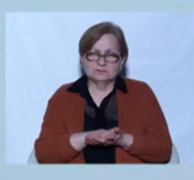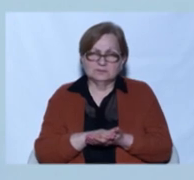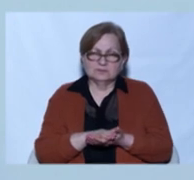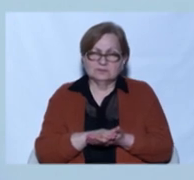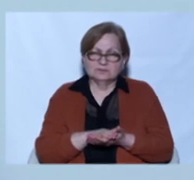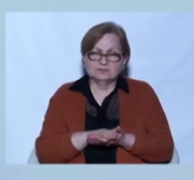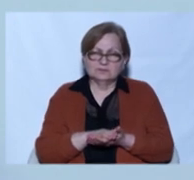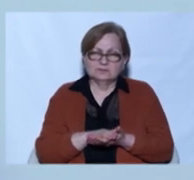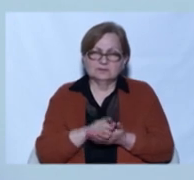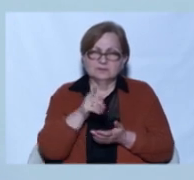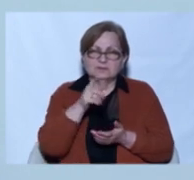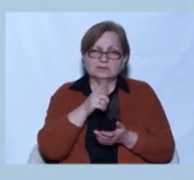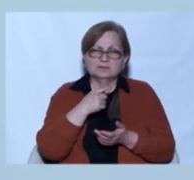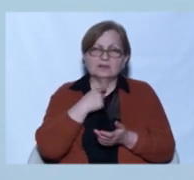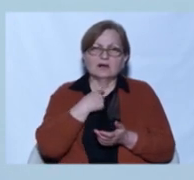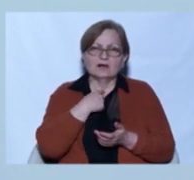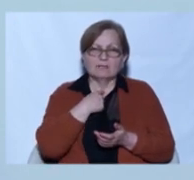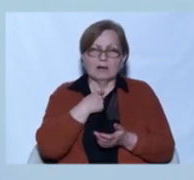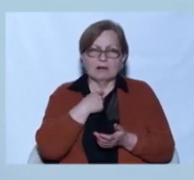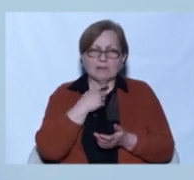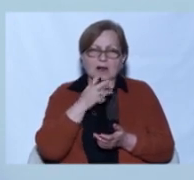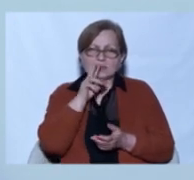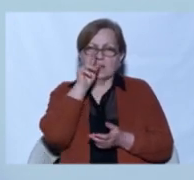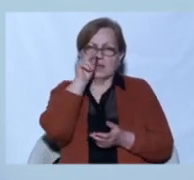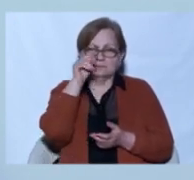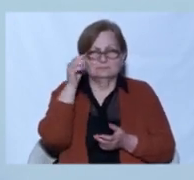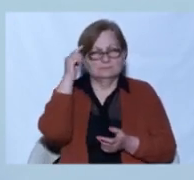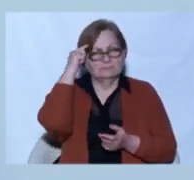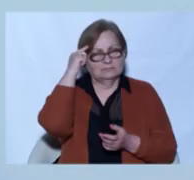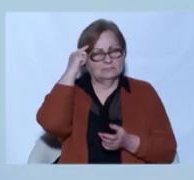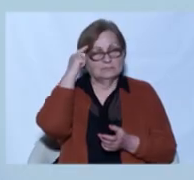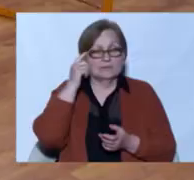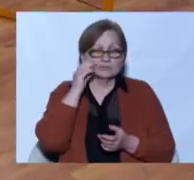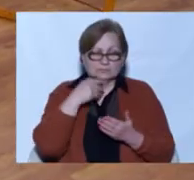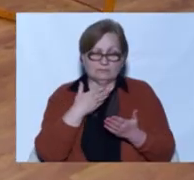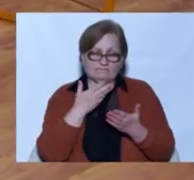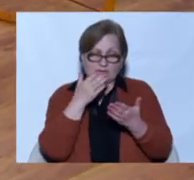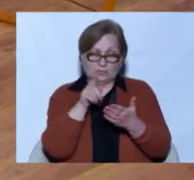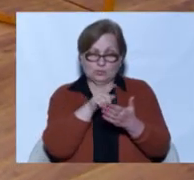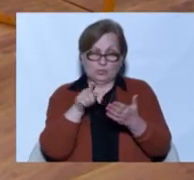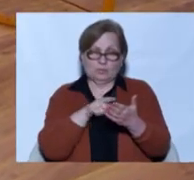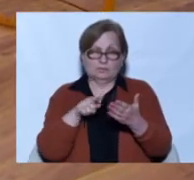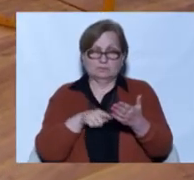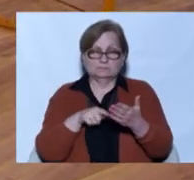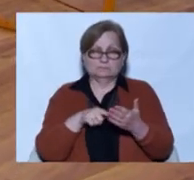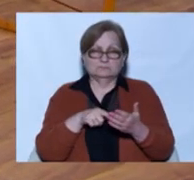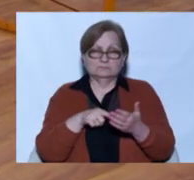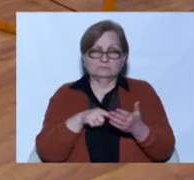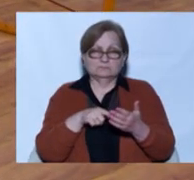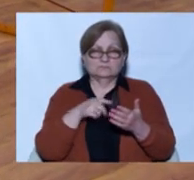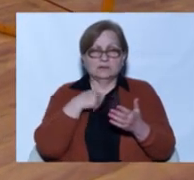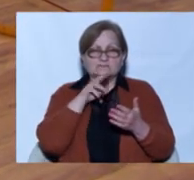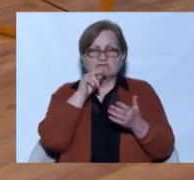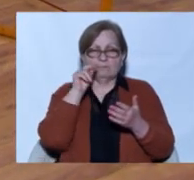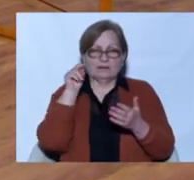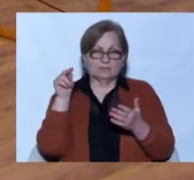წარმოიდგინე, რომ ხმამაღლა ვფიქრობ მე შენთვის და როდესაც ვკითხულობ, აი ხმამაღლა გავაცოცხლებ